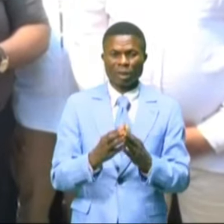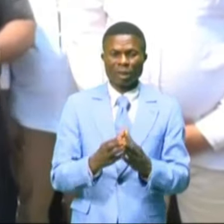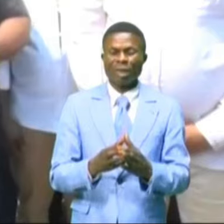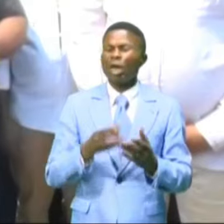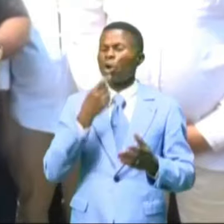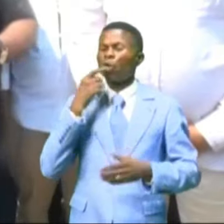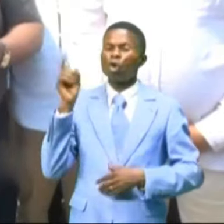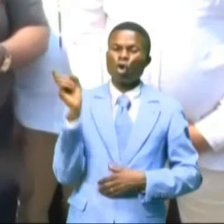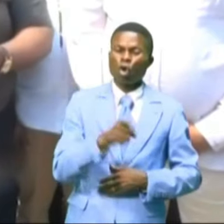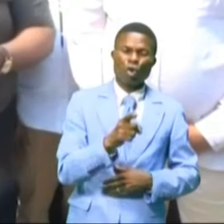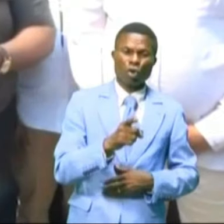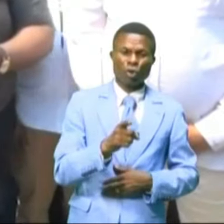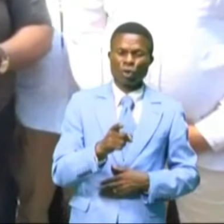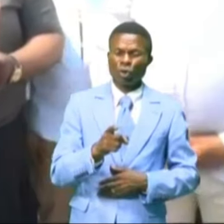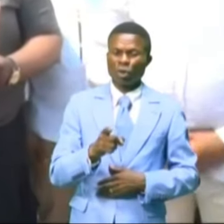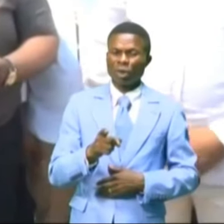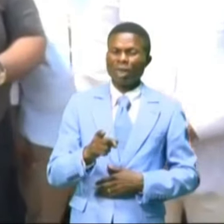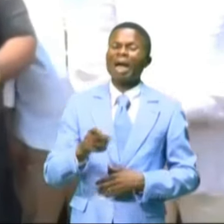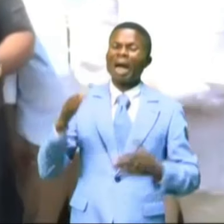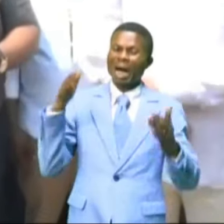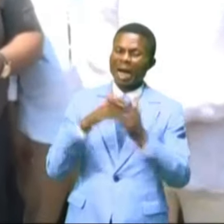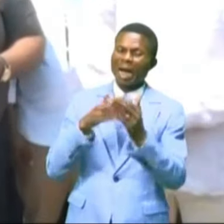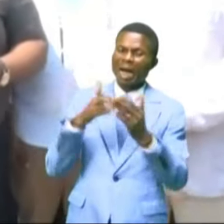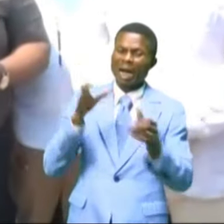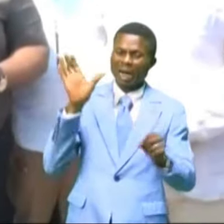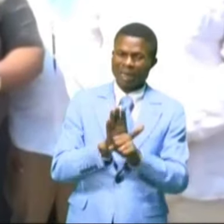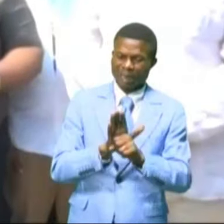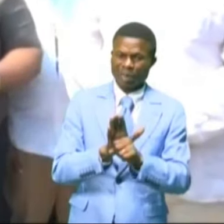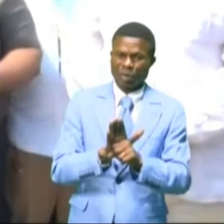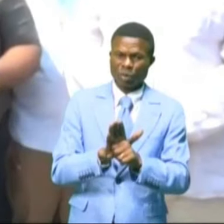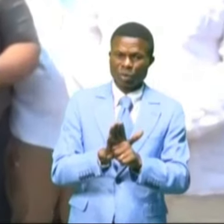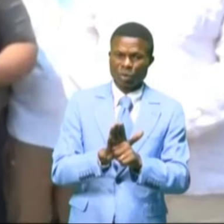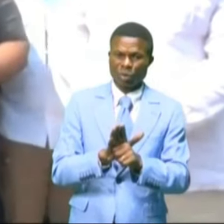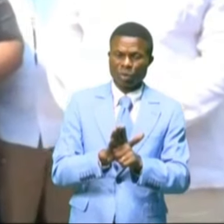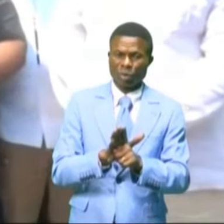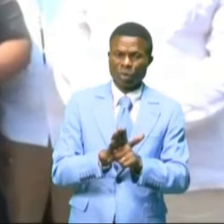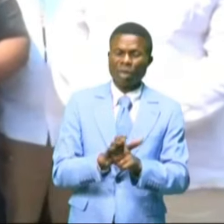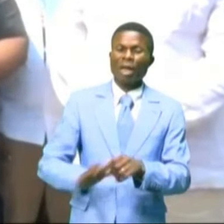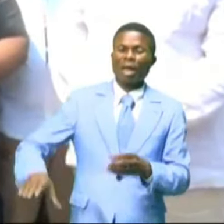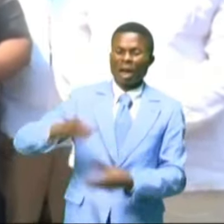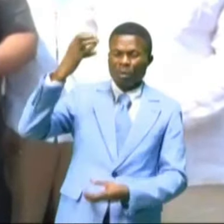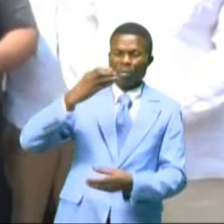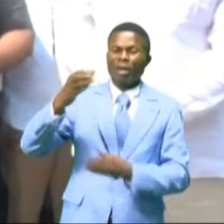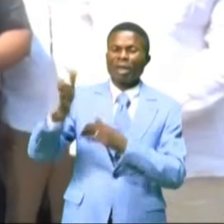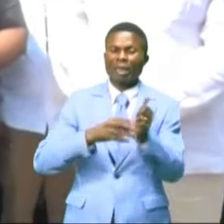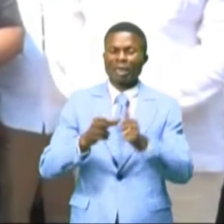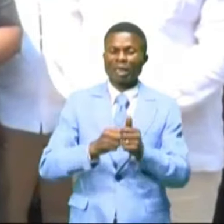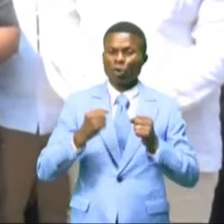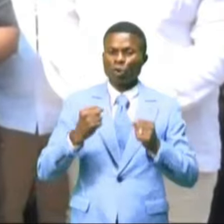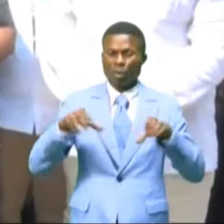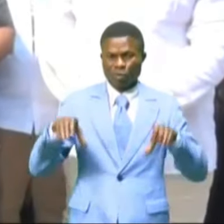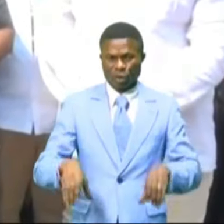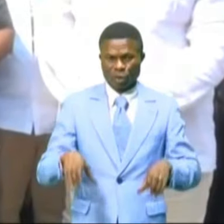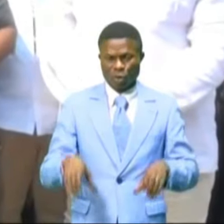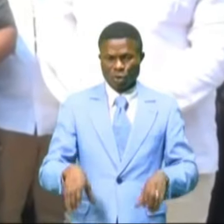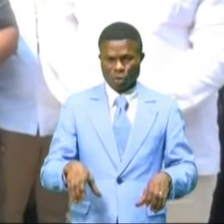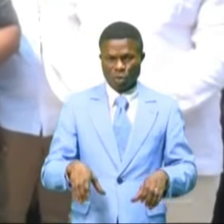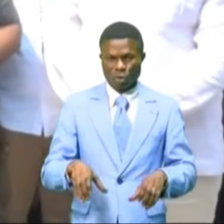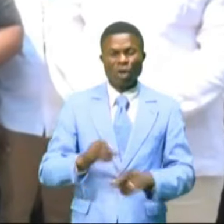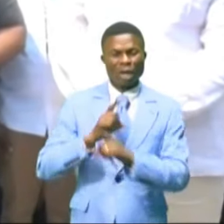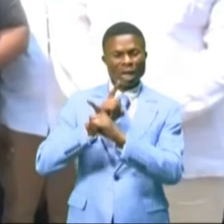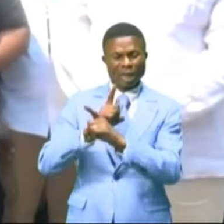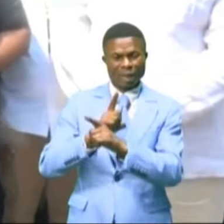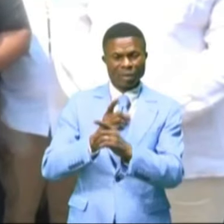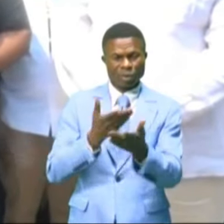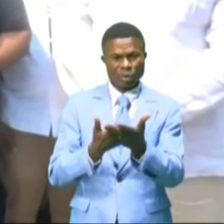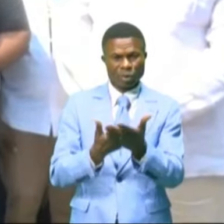énergie, cette énième agression, d'autant plus qu'elle viole la souveraineté et l'intégrité territoriale